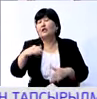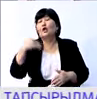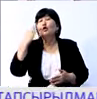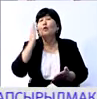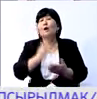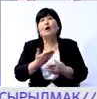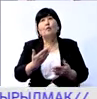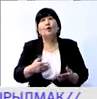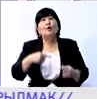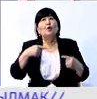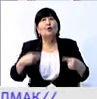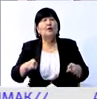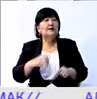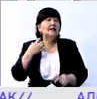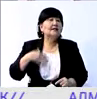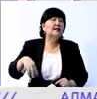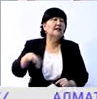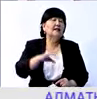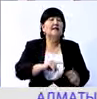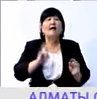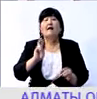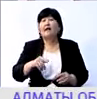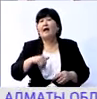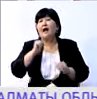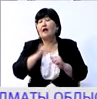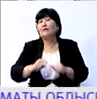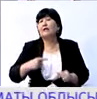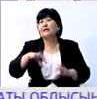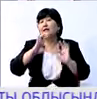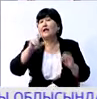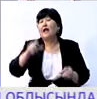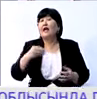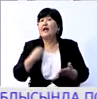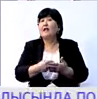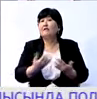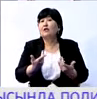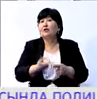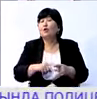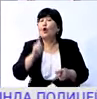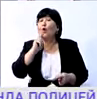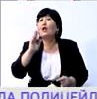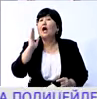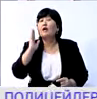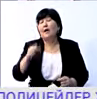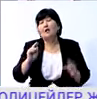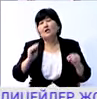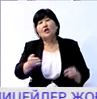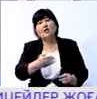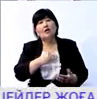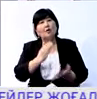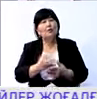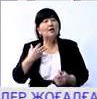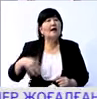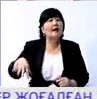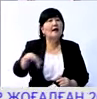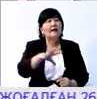отырмыз. Бұл өзге дегенде сыр еліне келген әрбір іскер азамат үшін, инвестор үшін өте қолайлы болмақ. Шын ниет болса, сыр